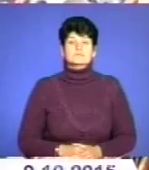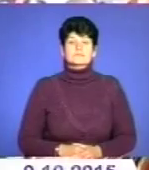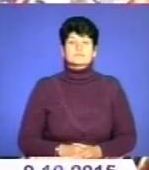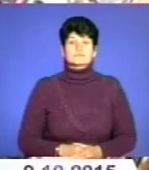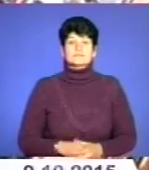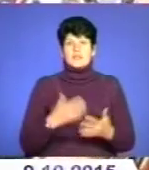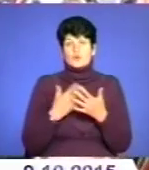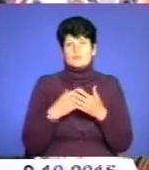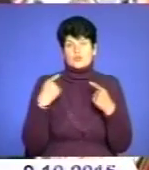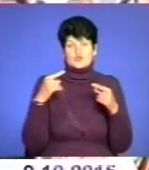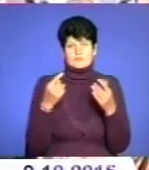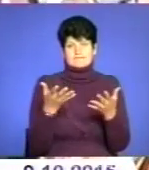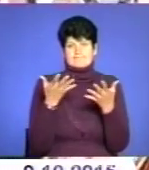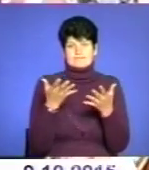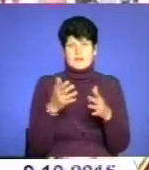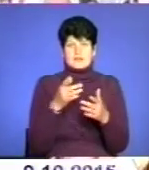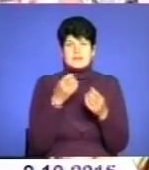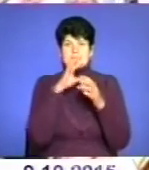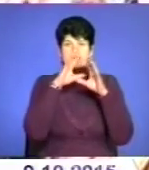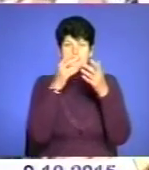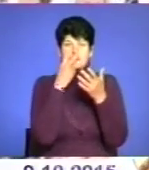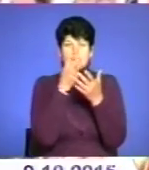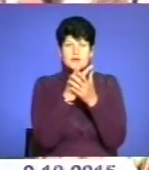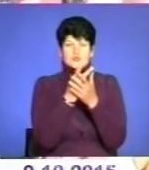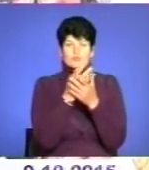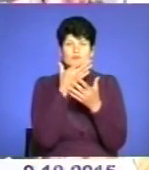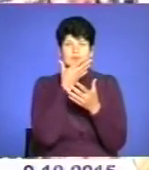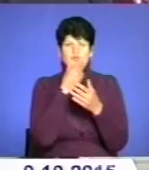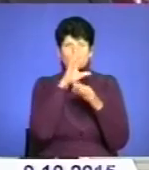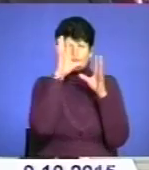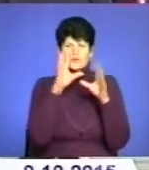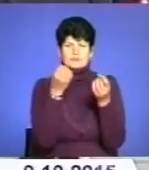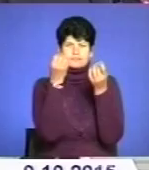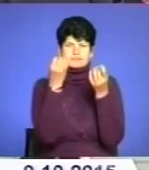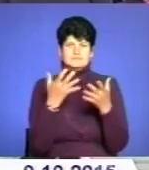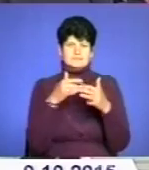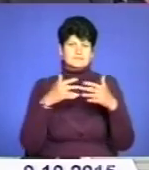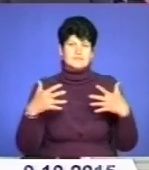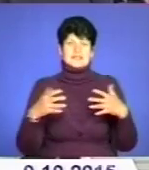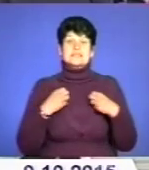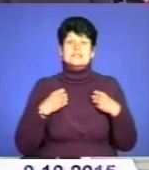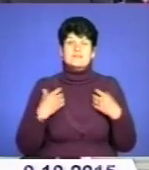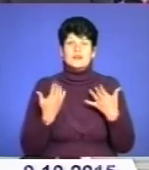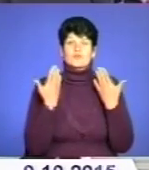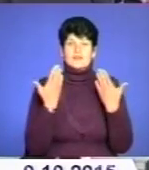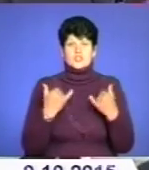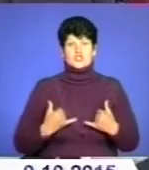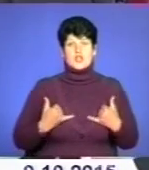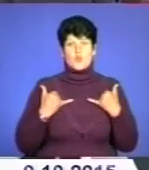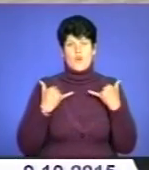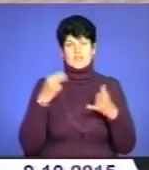Якось і по-іншому сприймається світ. Бачимо красу в усіх простих речах. Тож зі святом вас, шановні